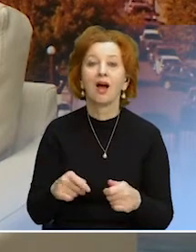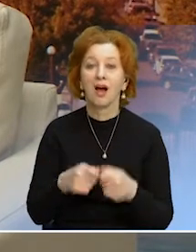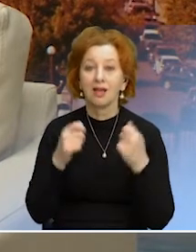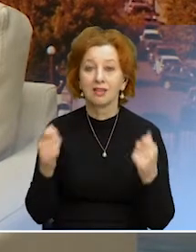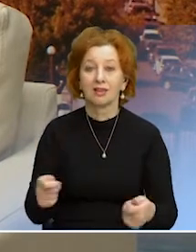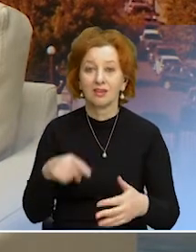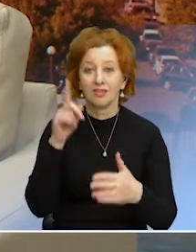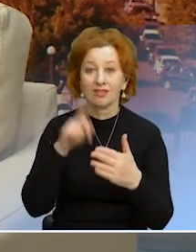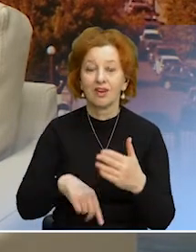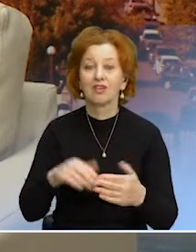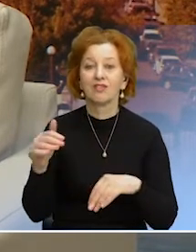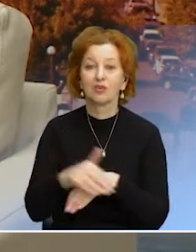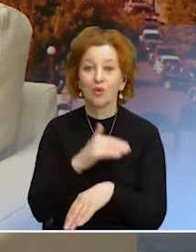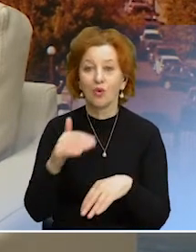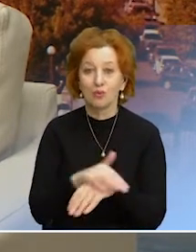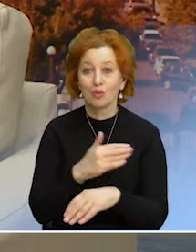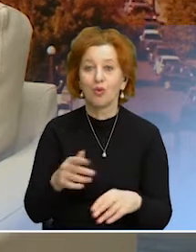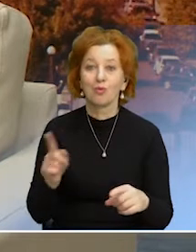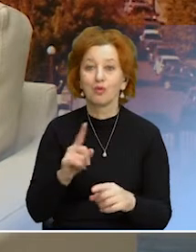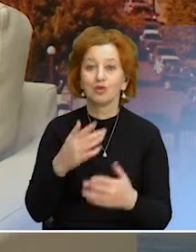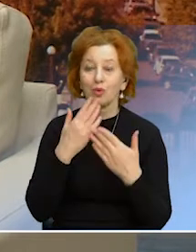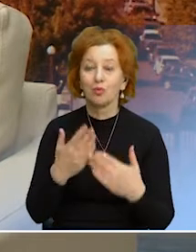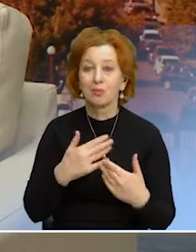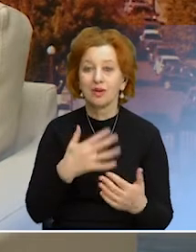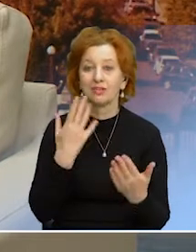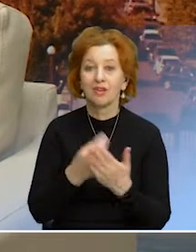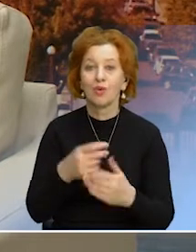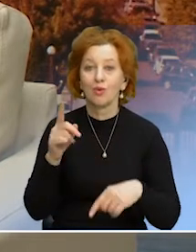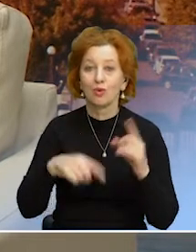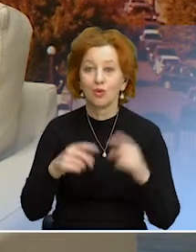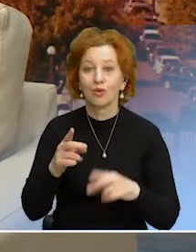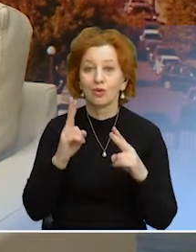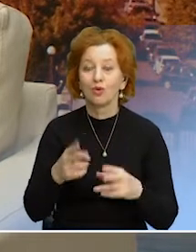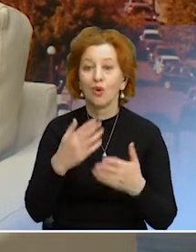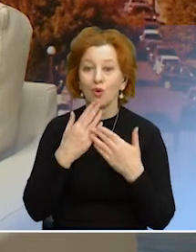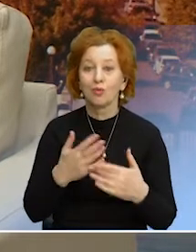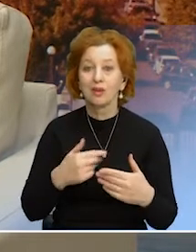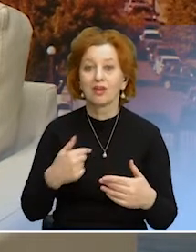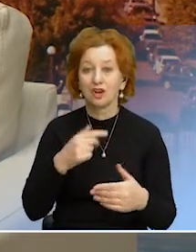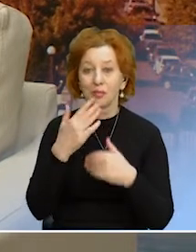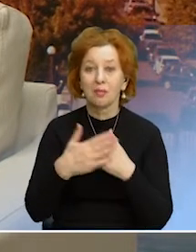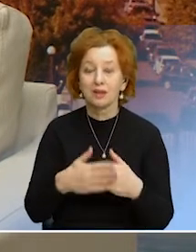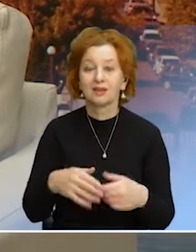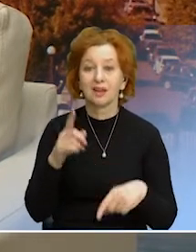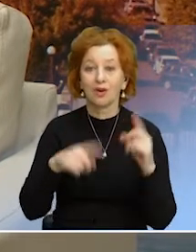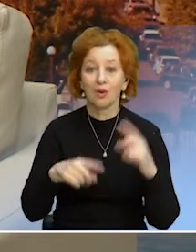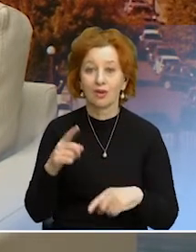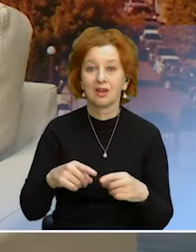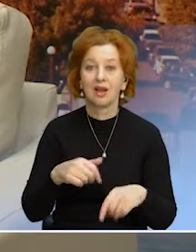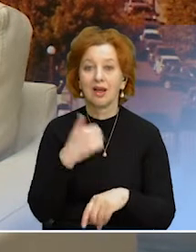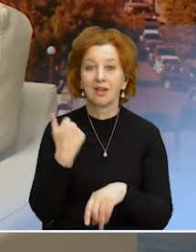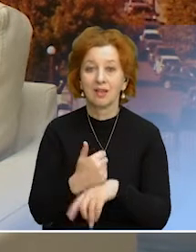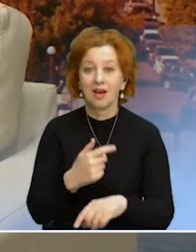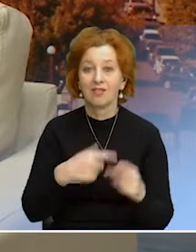открытыми, чтобы мы верили в добро, чтобы мы любили свою родину, чтобы мы любили тех, кто рядом с нами, наших близких. Вот это